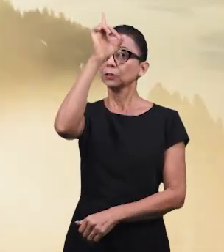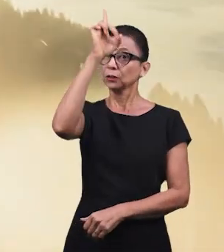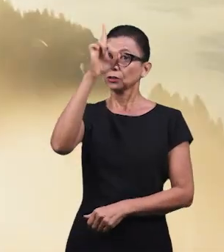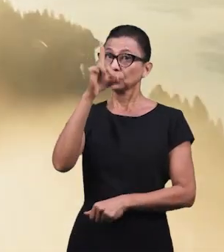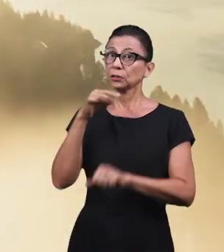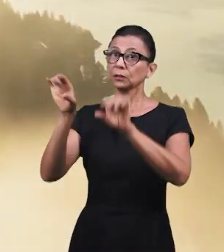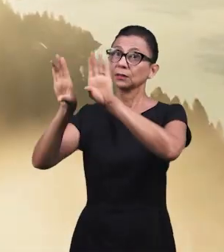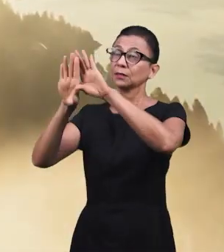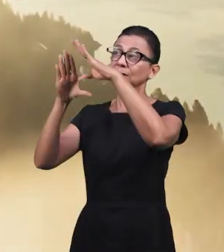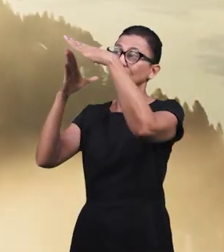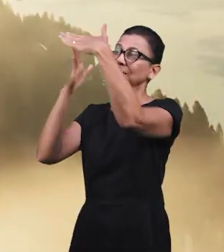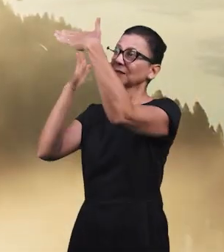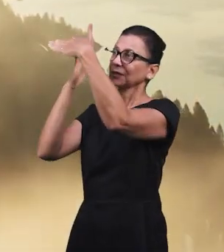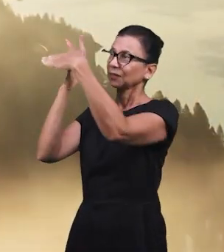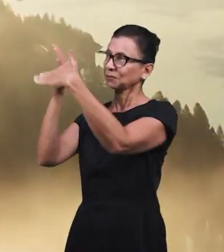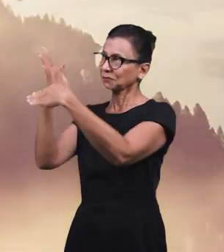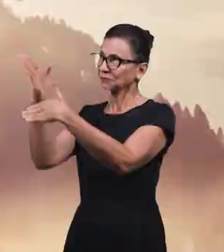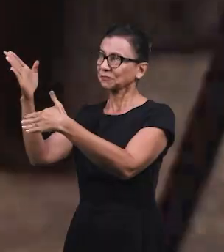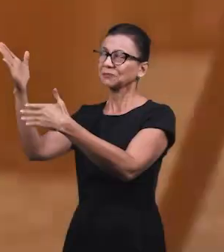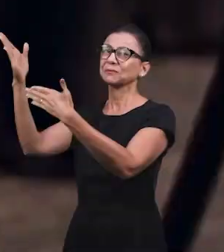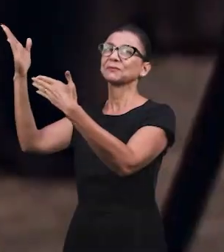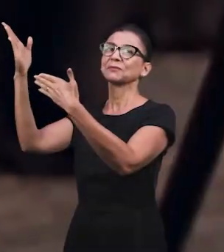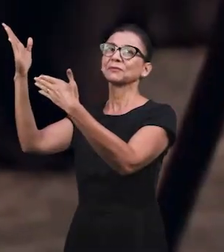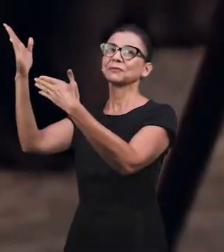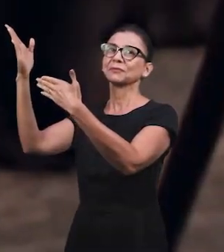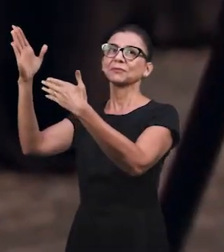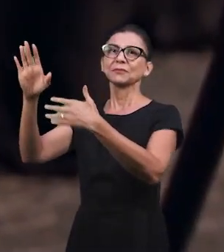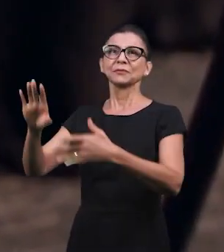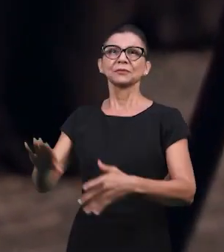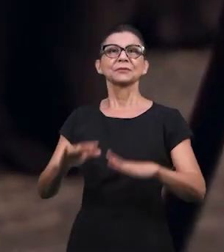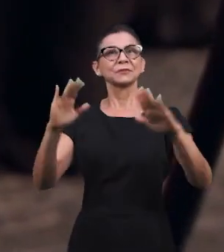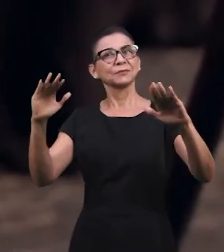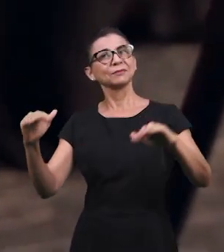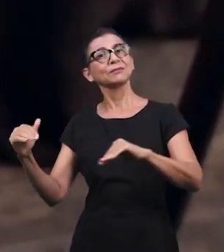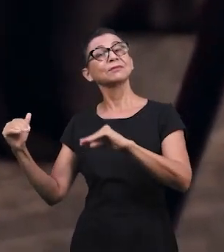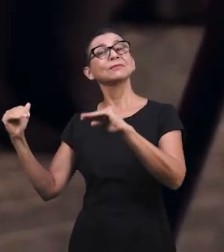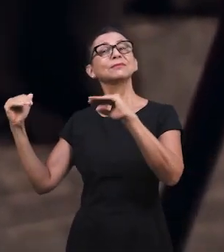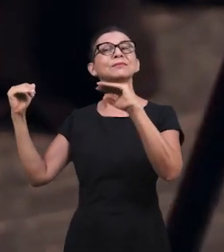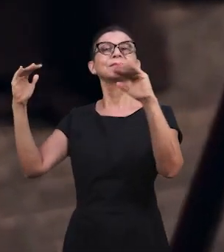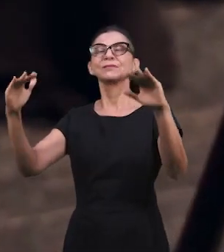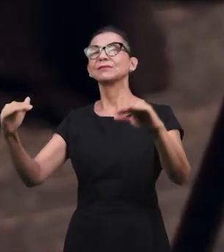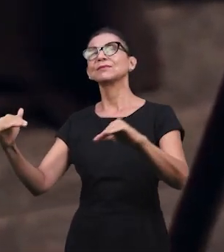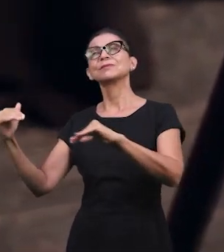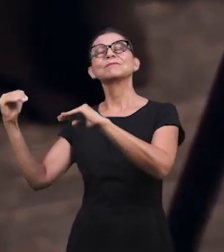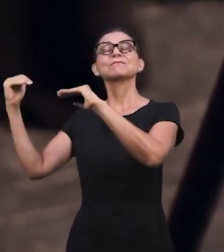И открывает им двери на небеса.